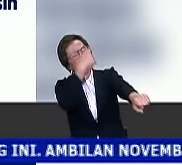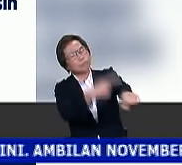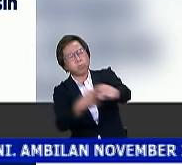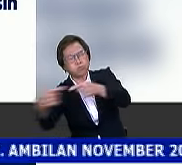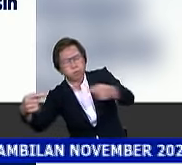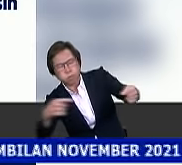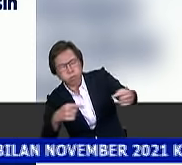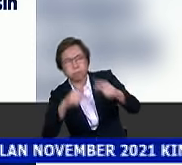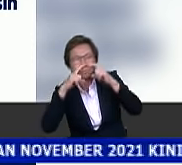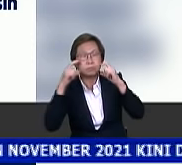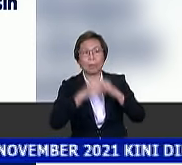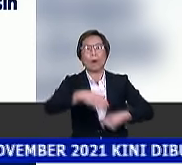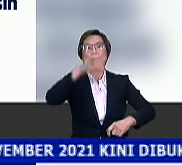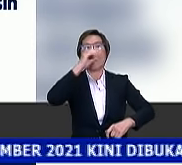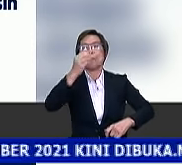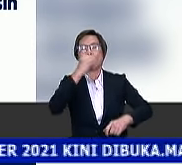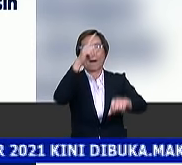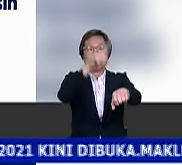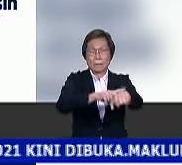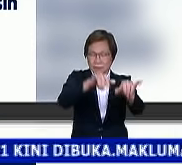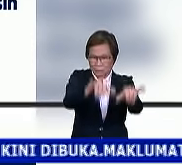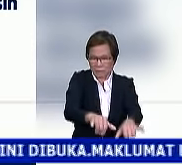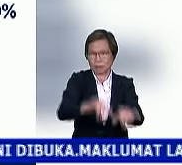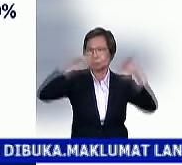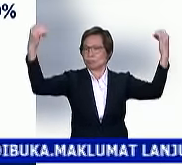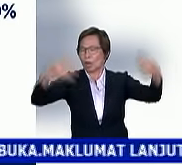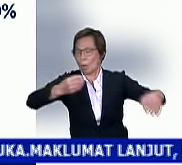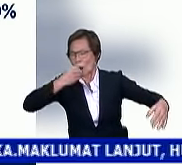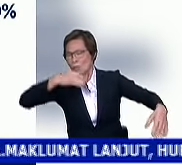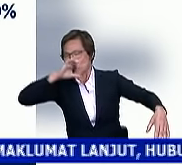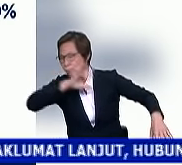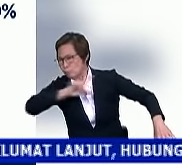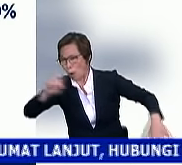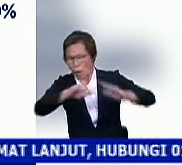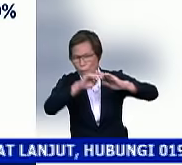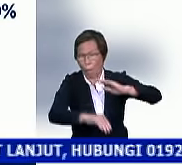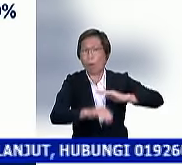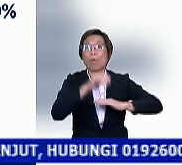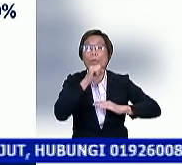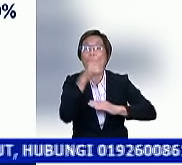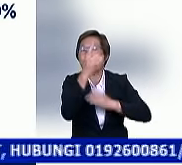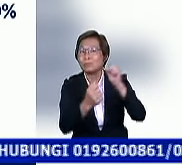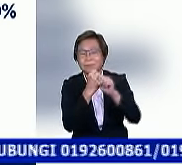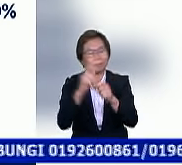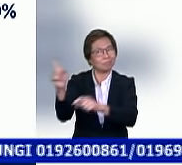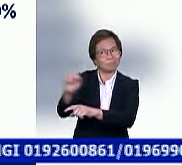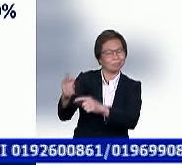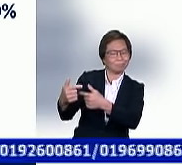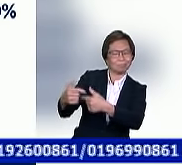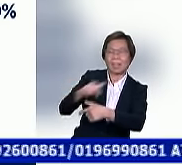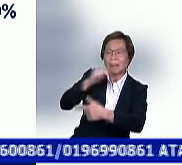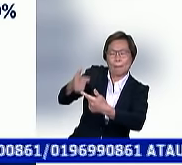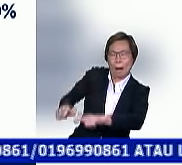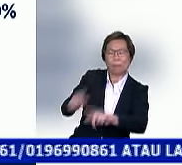dan tiada aktiviti makan minum sepanjang berada di stadium. Individu bawah umur 18 tahun tidak dibenarkan untuk